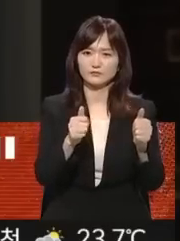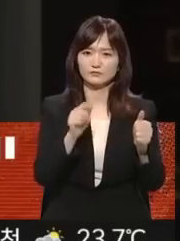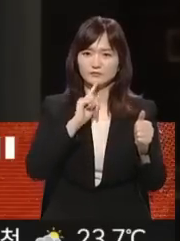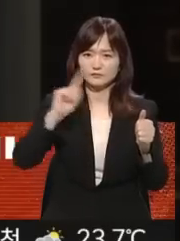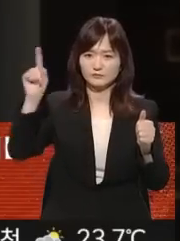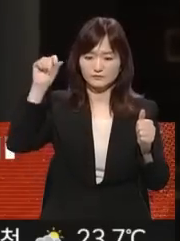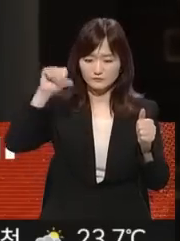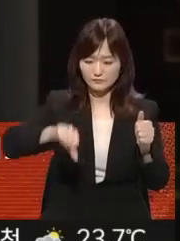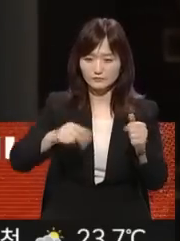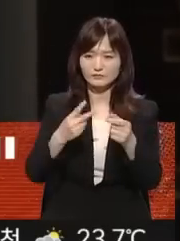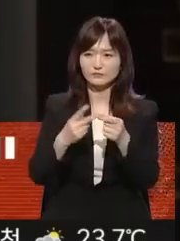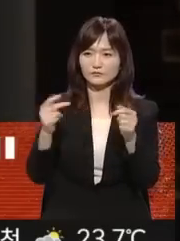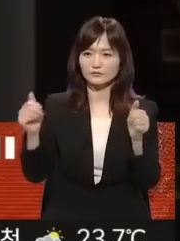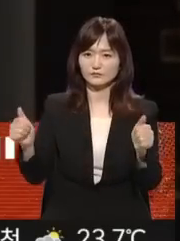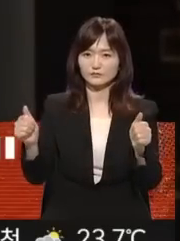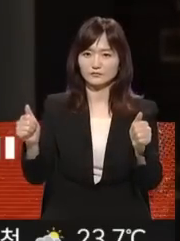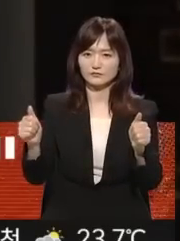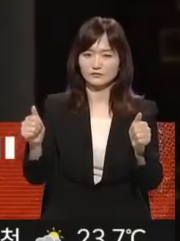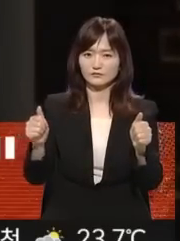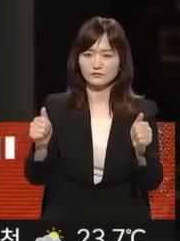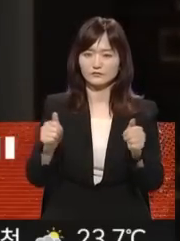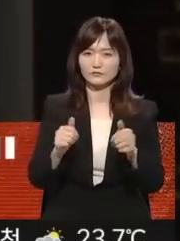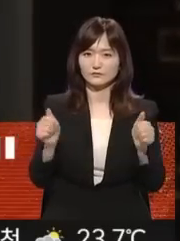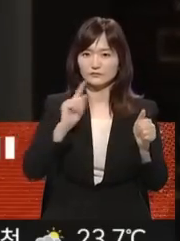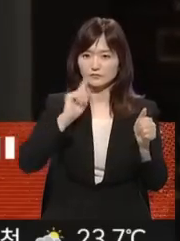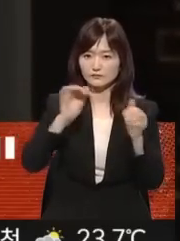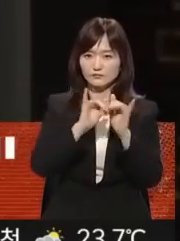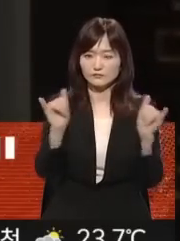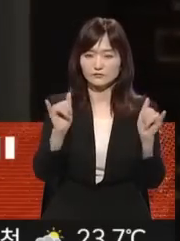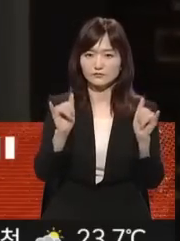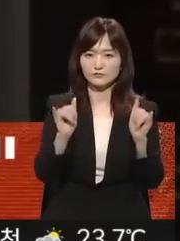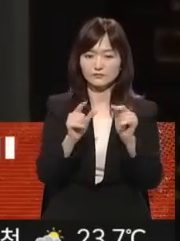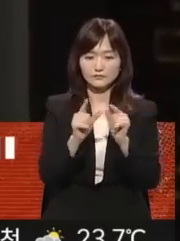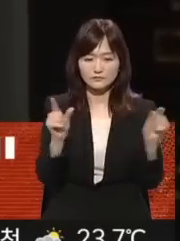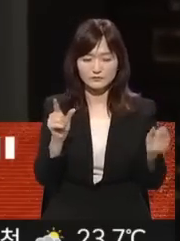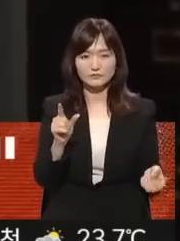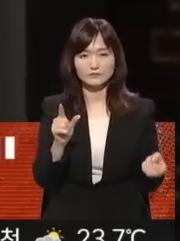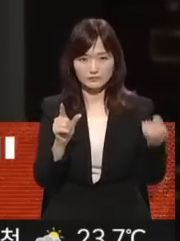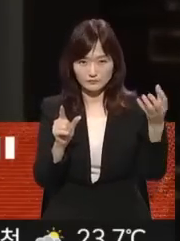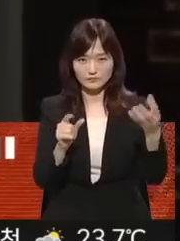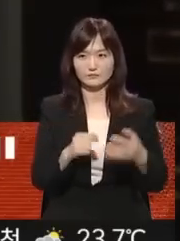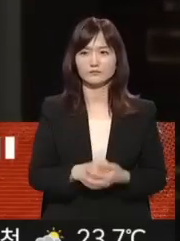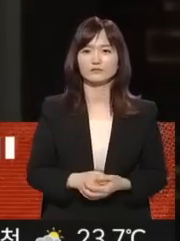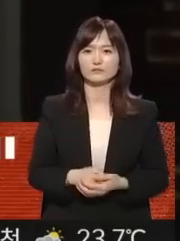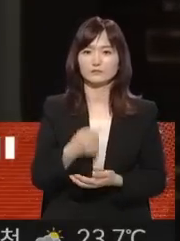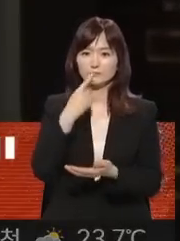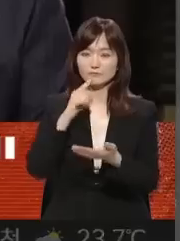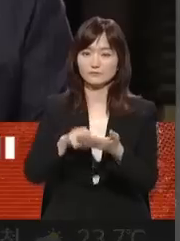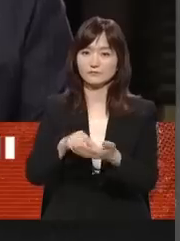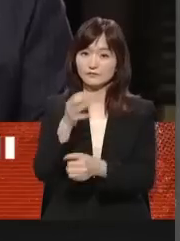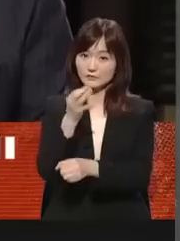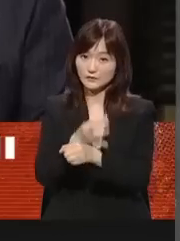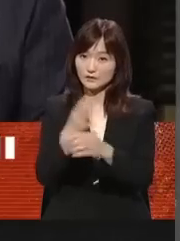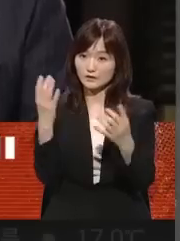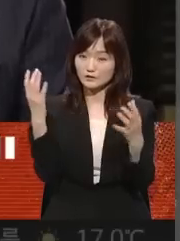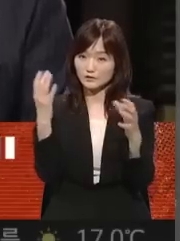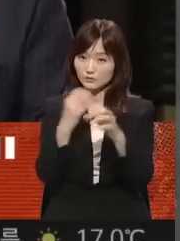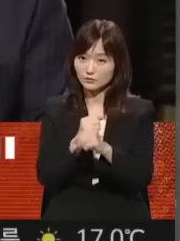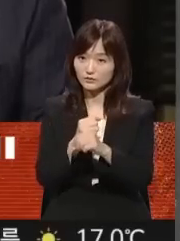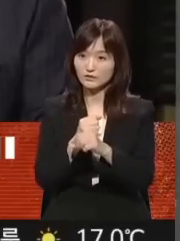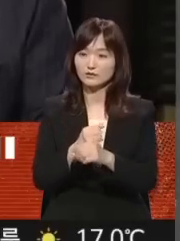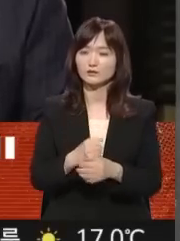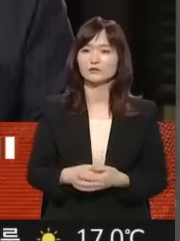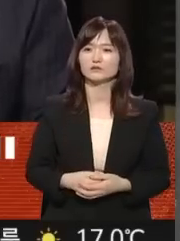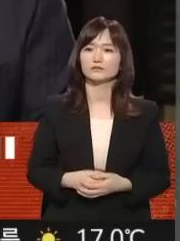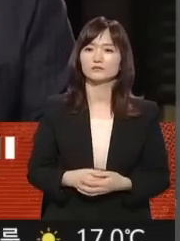폐수를 했고 항소심에서는이 원고 일부 승소를 한 거잖아요 자 그러니까 이제 쉽게 간략하게 얘기해 주세요 그러니까 1심에서는